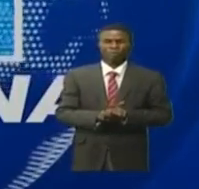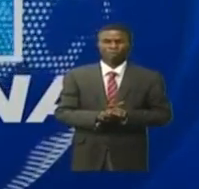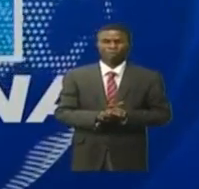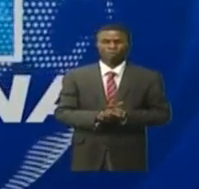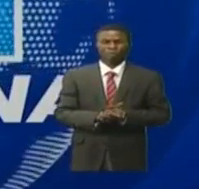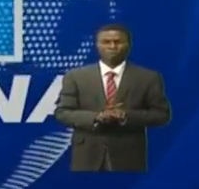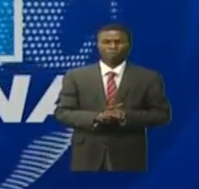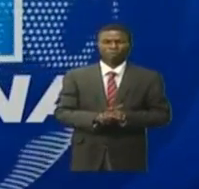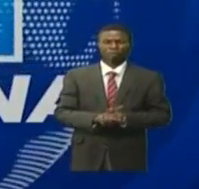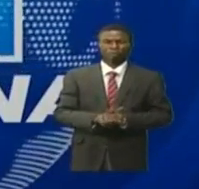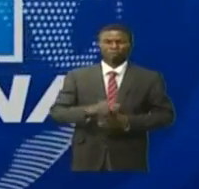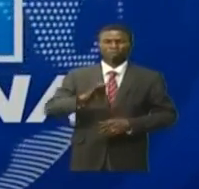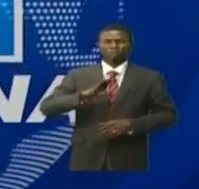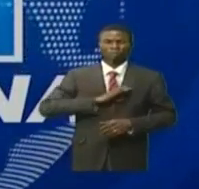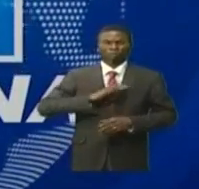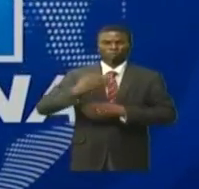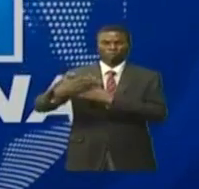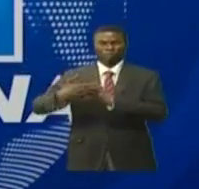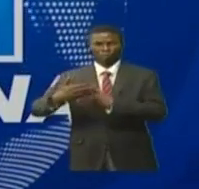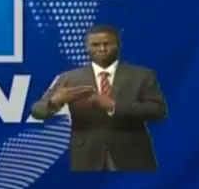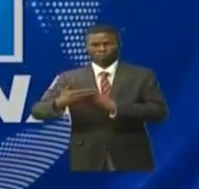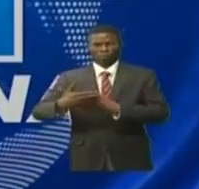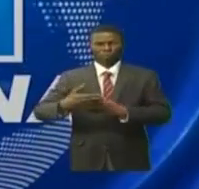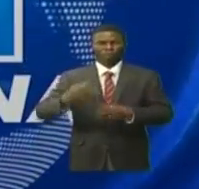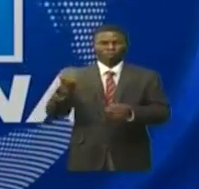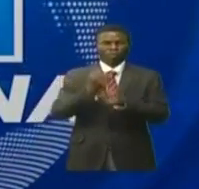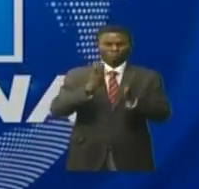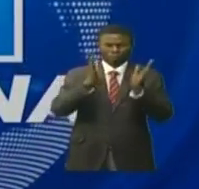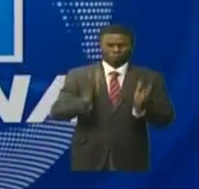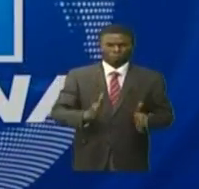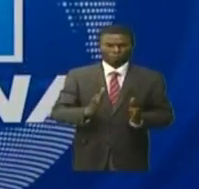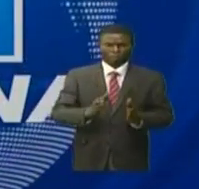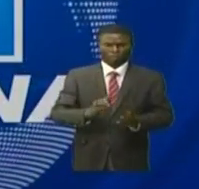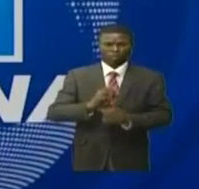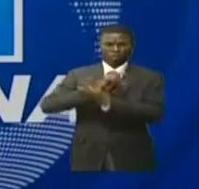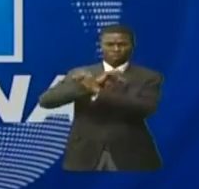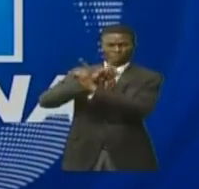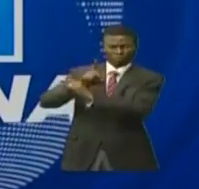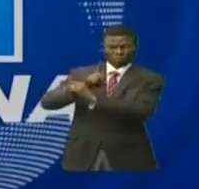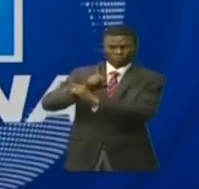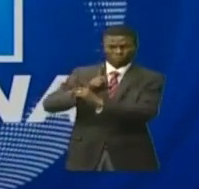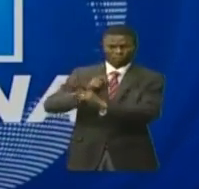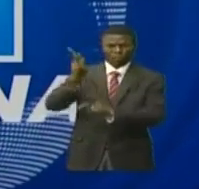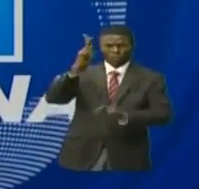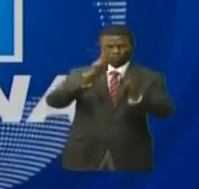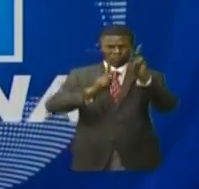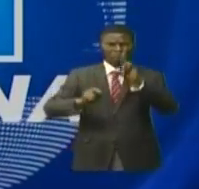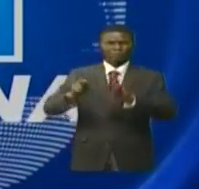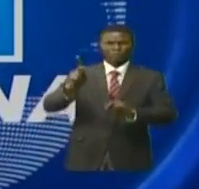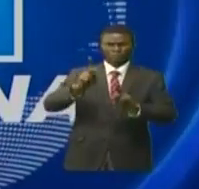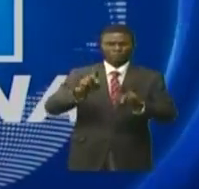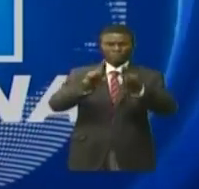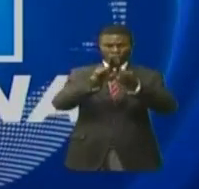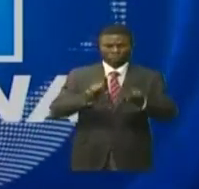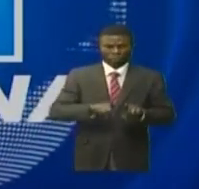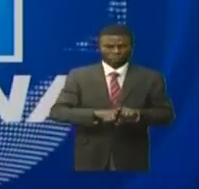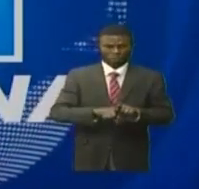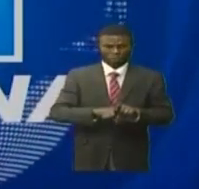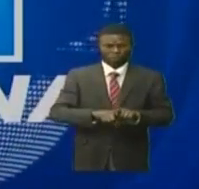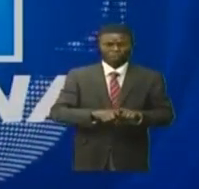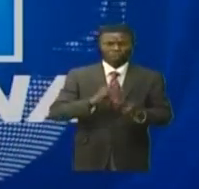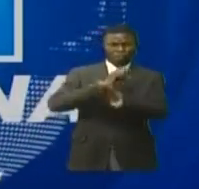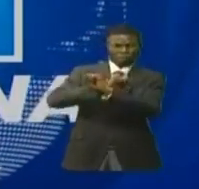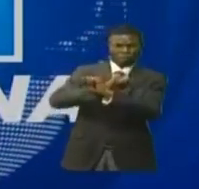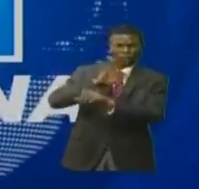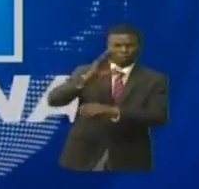une police de proximité et professionnelle pour assurer la protection des populations mais aussi de leur